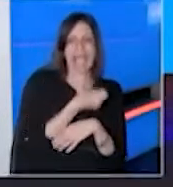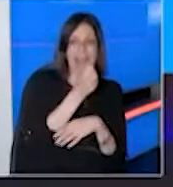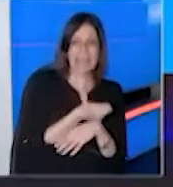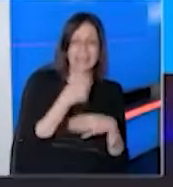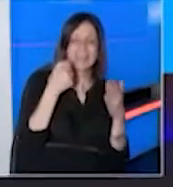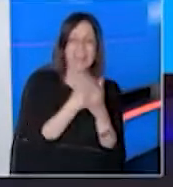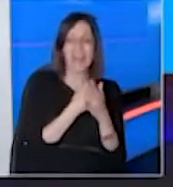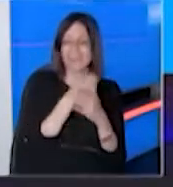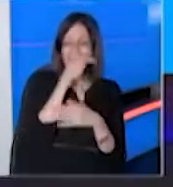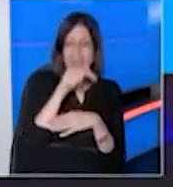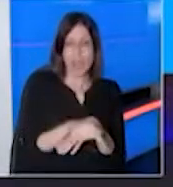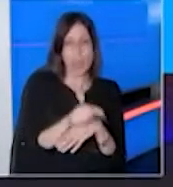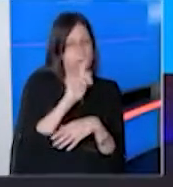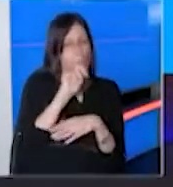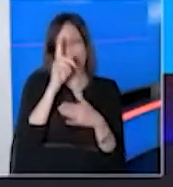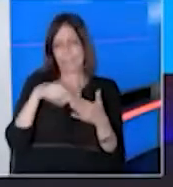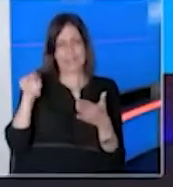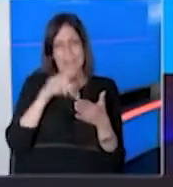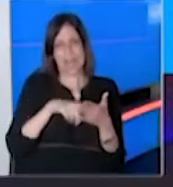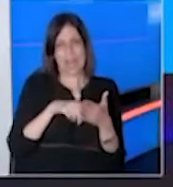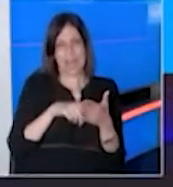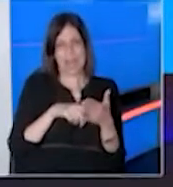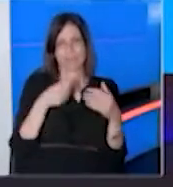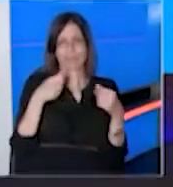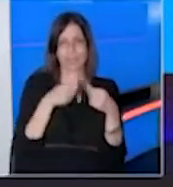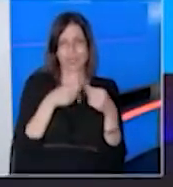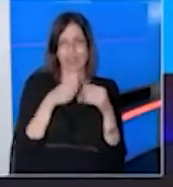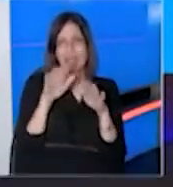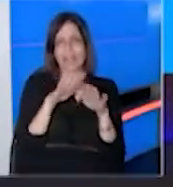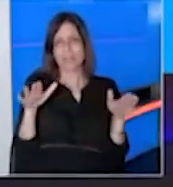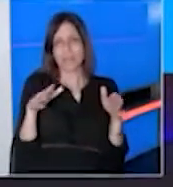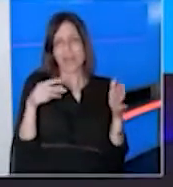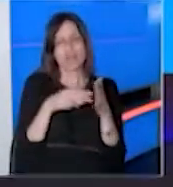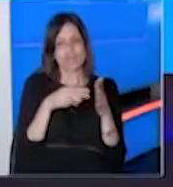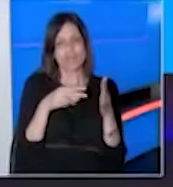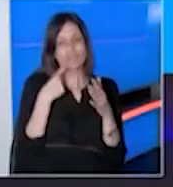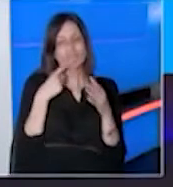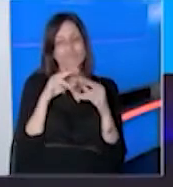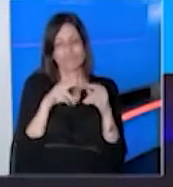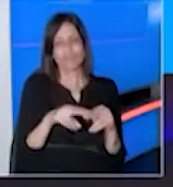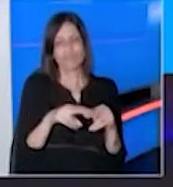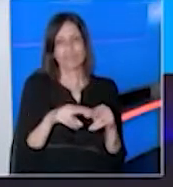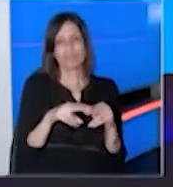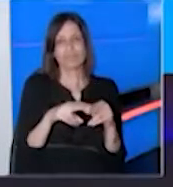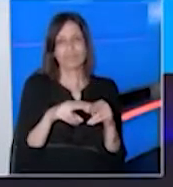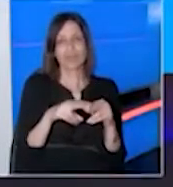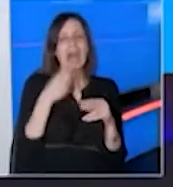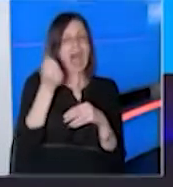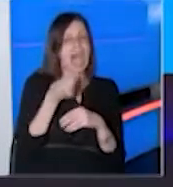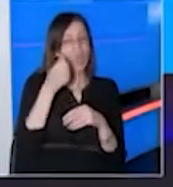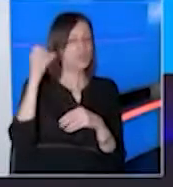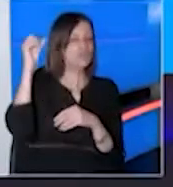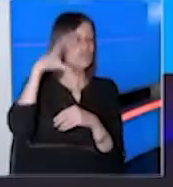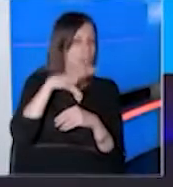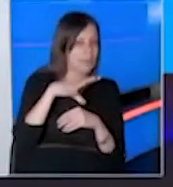עד עצם היום הזה, הוא לא ביטל. עכשיו באשר לאדמת חשמל שעיר חברי, כל חקלאות שמש. חקלאות